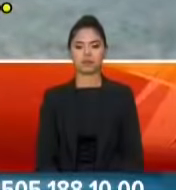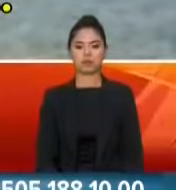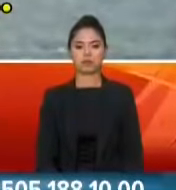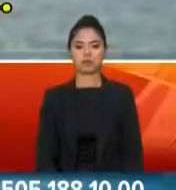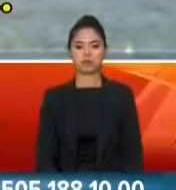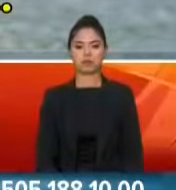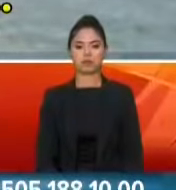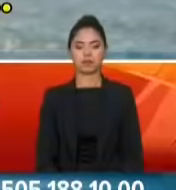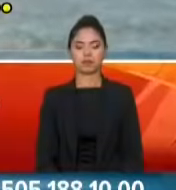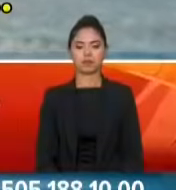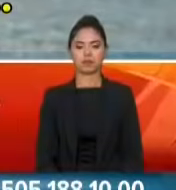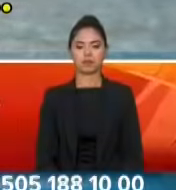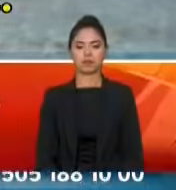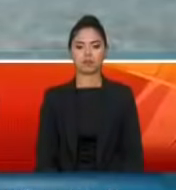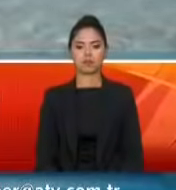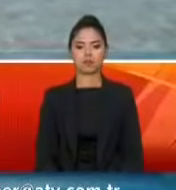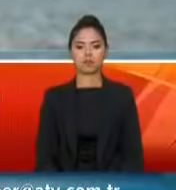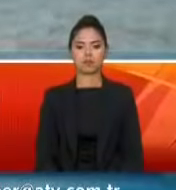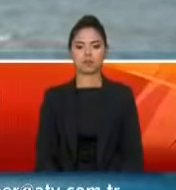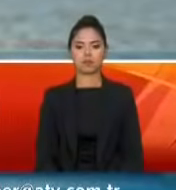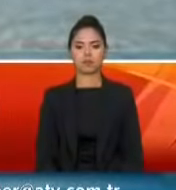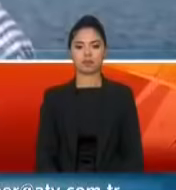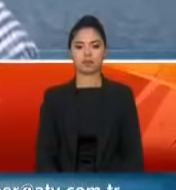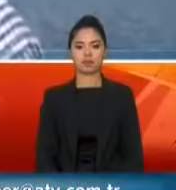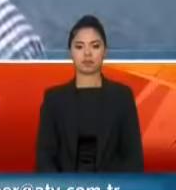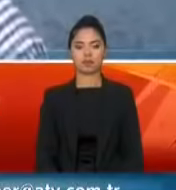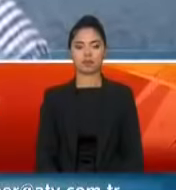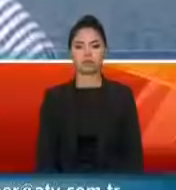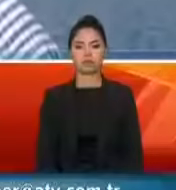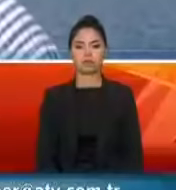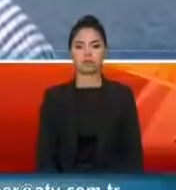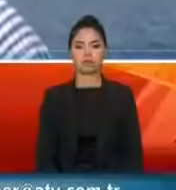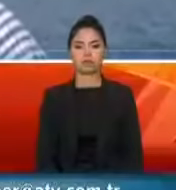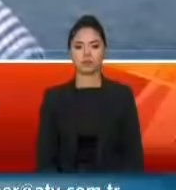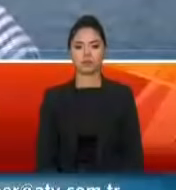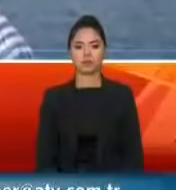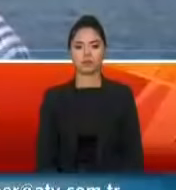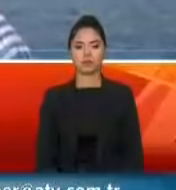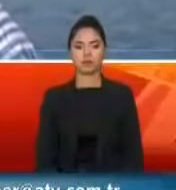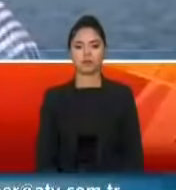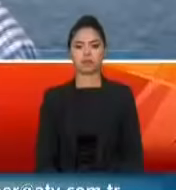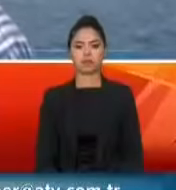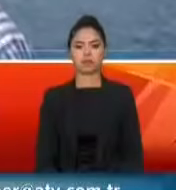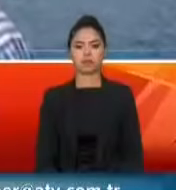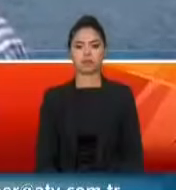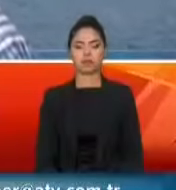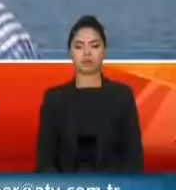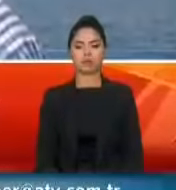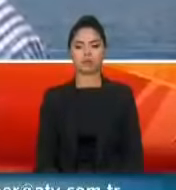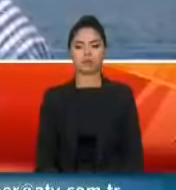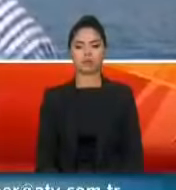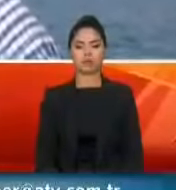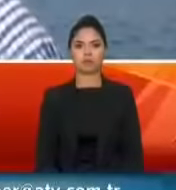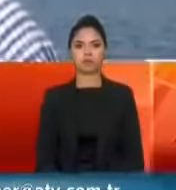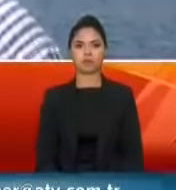cismi gördükten sonra hani olduğuna bir nevi inandım. Canavara benzer bir şeydi. Canavara benzer bir şeydi. Bir tane dinozor gibi de